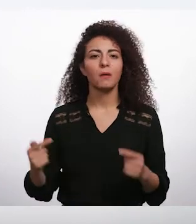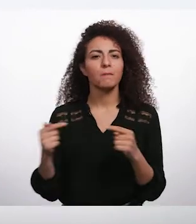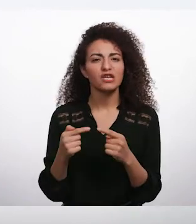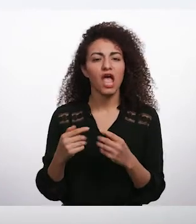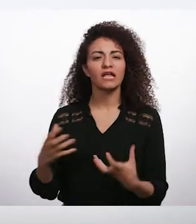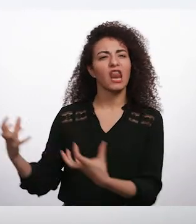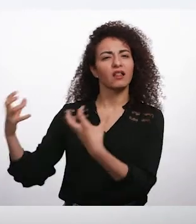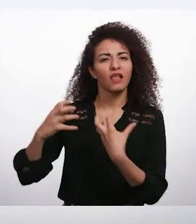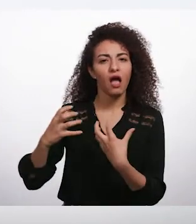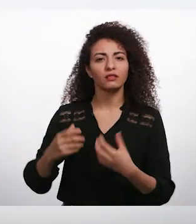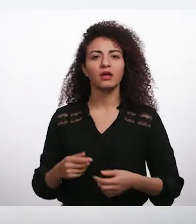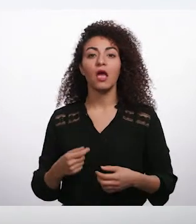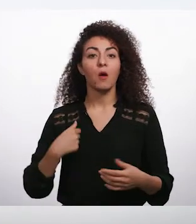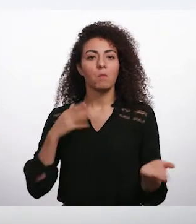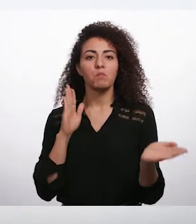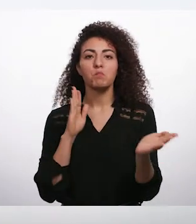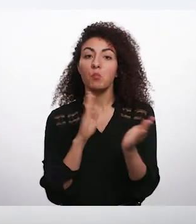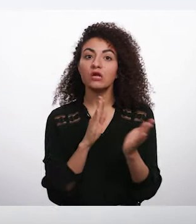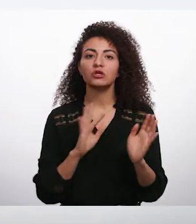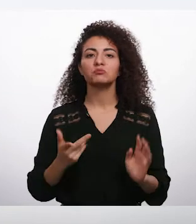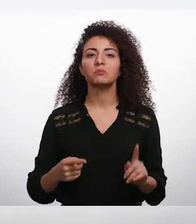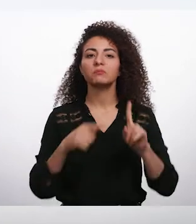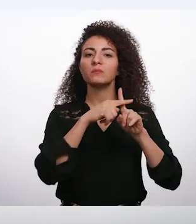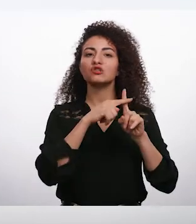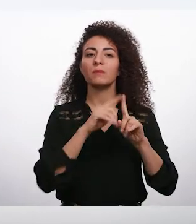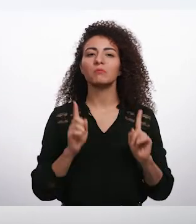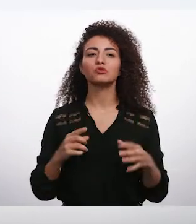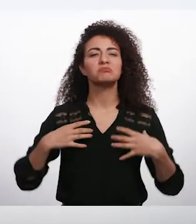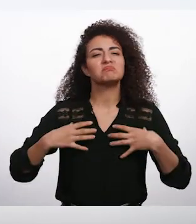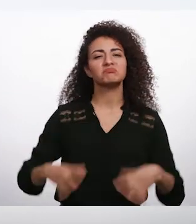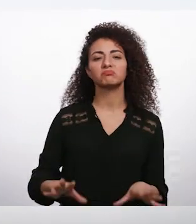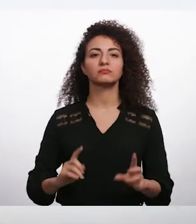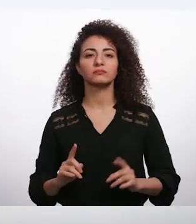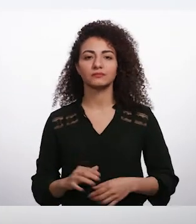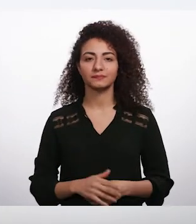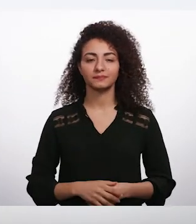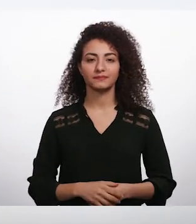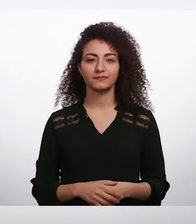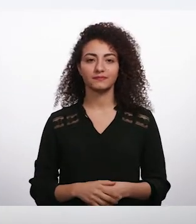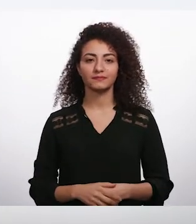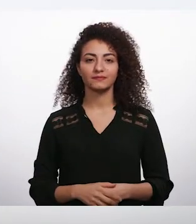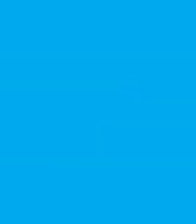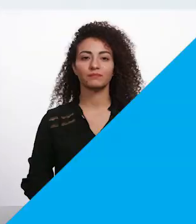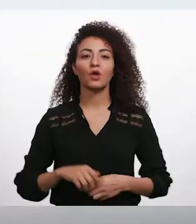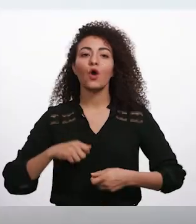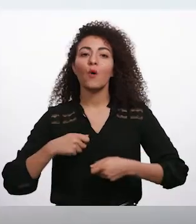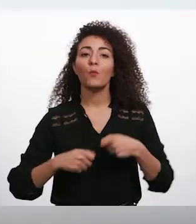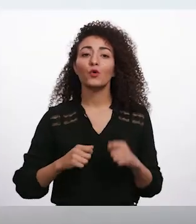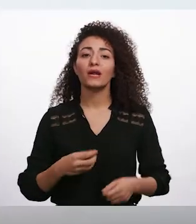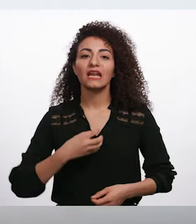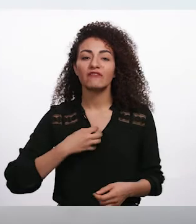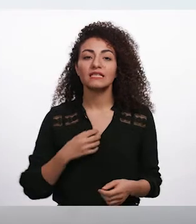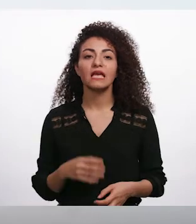الإجهاد، تخطي الأزمات، التعامل مع الفشل، مواجهة التحديات أو حتى الصدمات بشكل إيجابي.